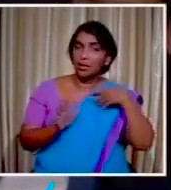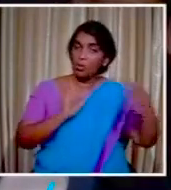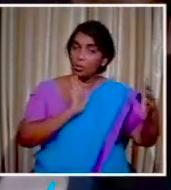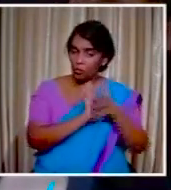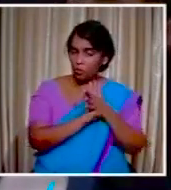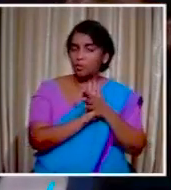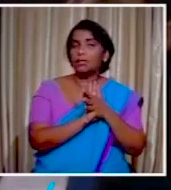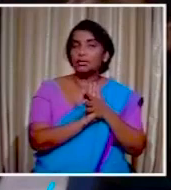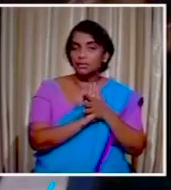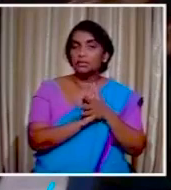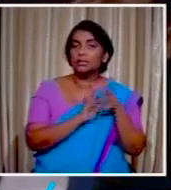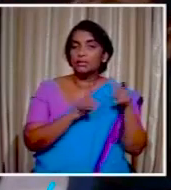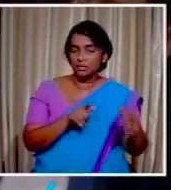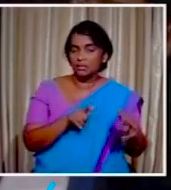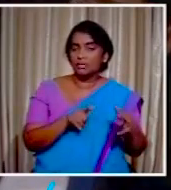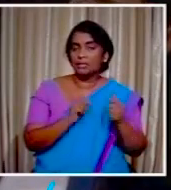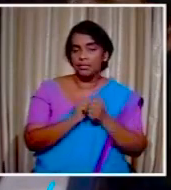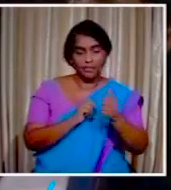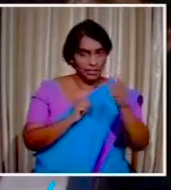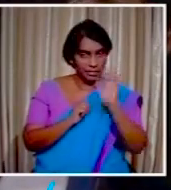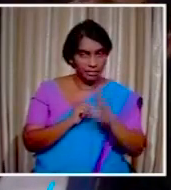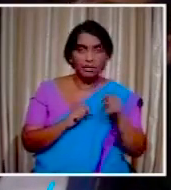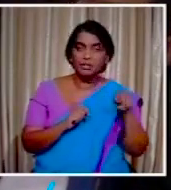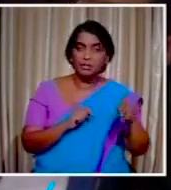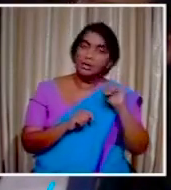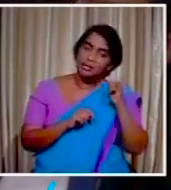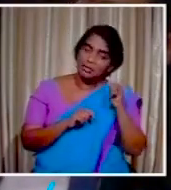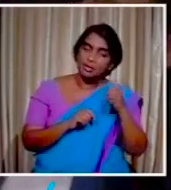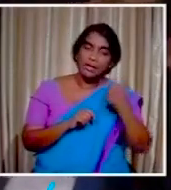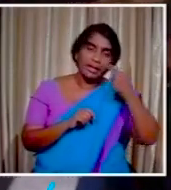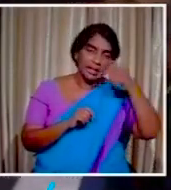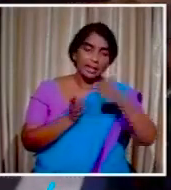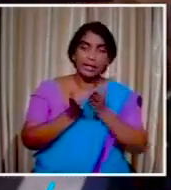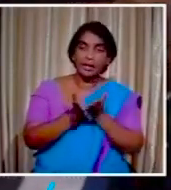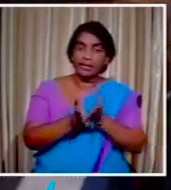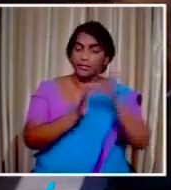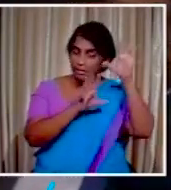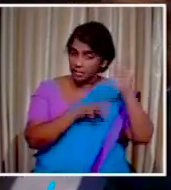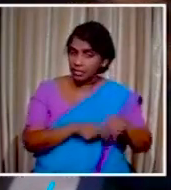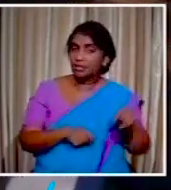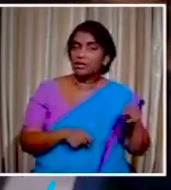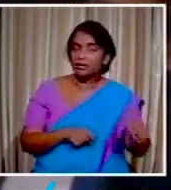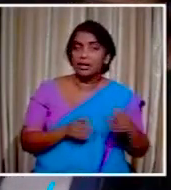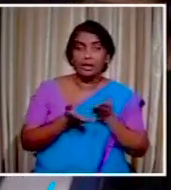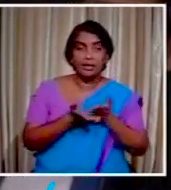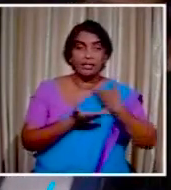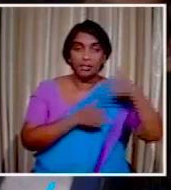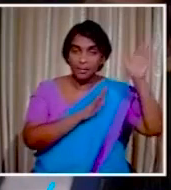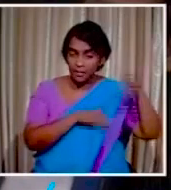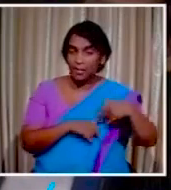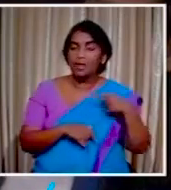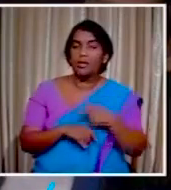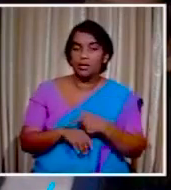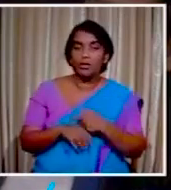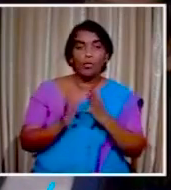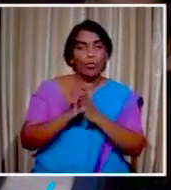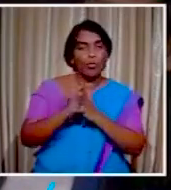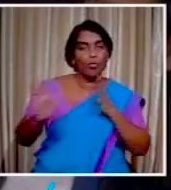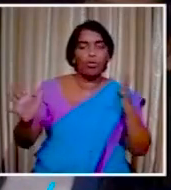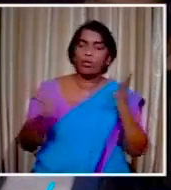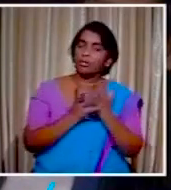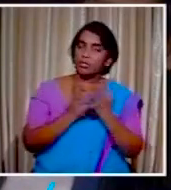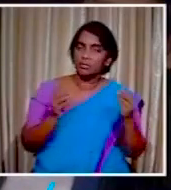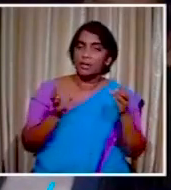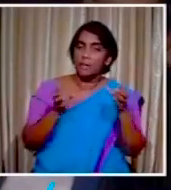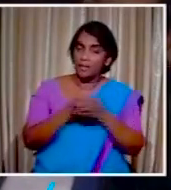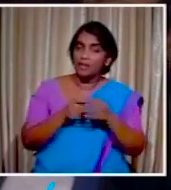වෙලා මෙහෙම යොමු යන්න. ඒ නිසා සමහරට අපිට තෙල් ටික නැව් ටික ගේනකට නෞකා ටික ගේනකටත් මේ පොලිම ඉවත් කරන්න නම්